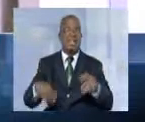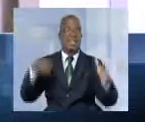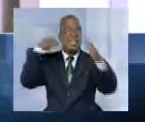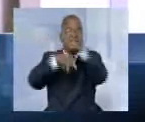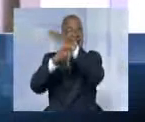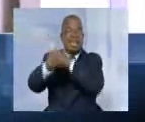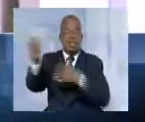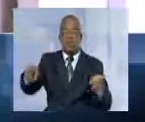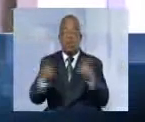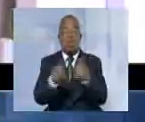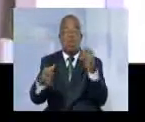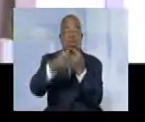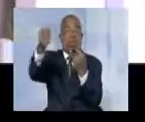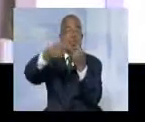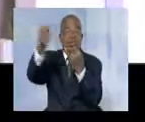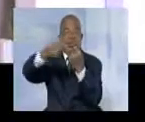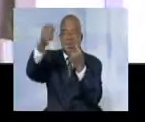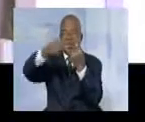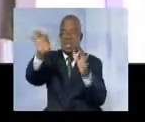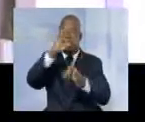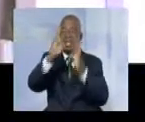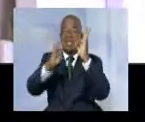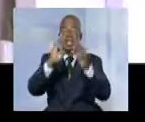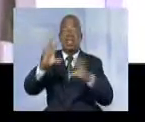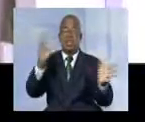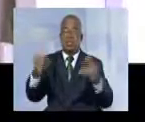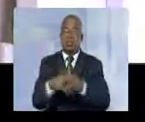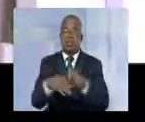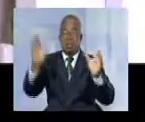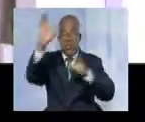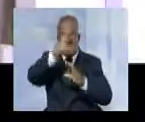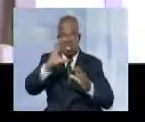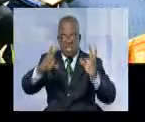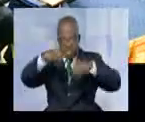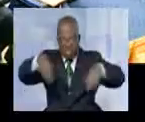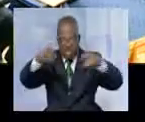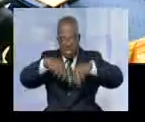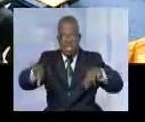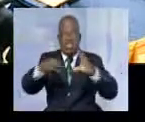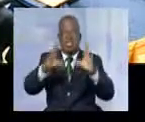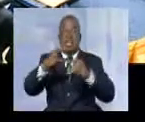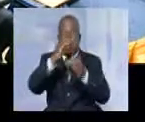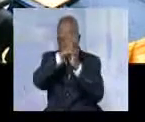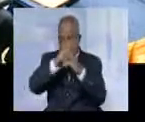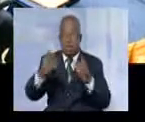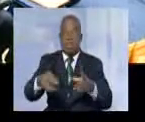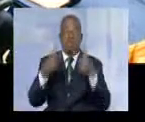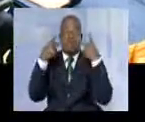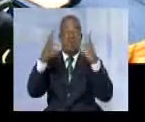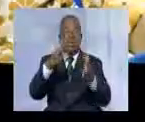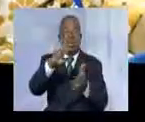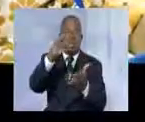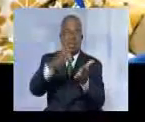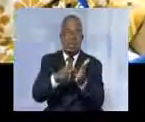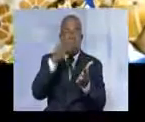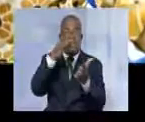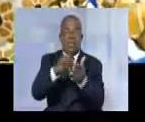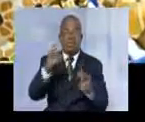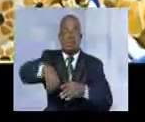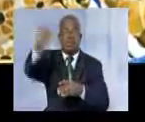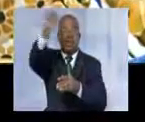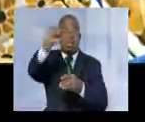sida. Bon, ils ont trouvé les médicaments, j'espère que les médicaments vont nous soigner. La tutelle donne l'assurance de répondre aux